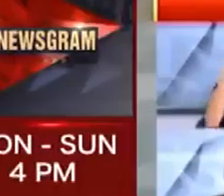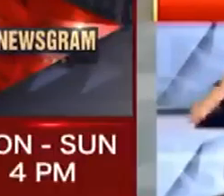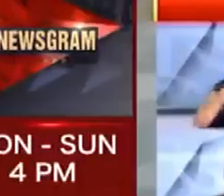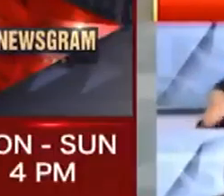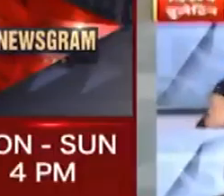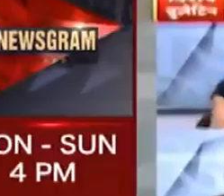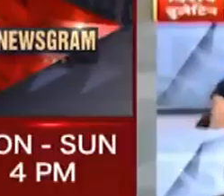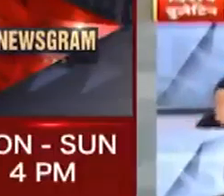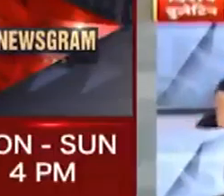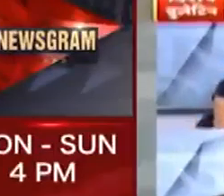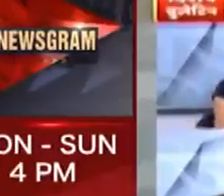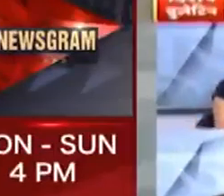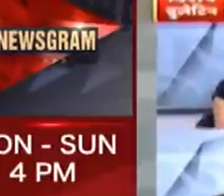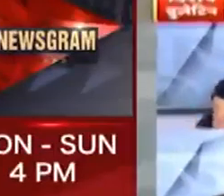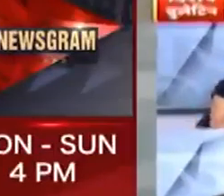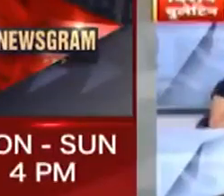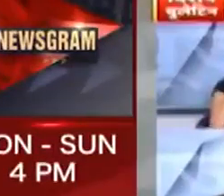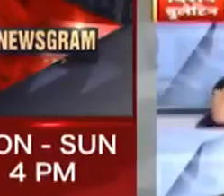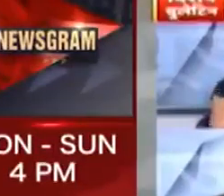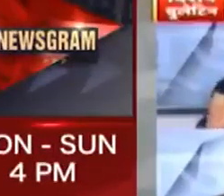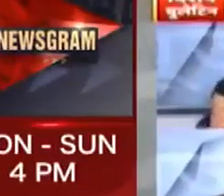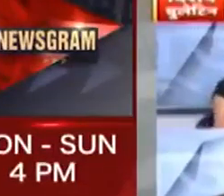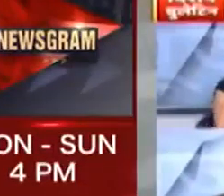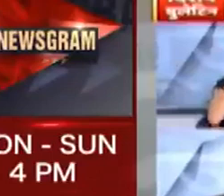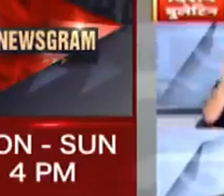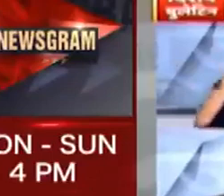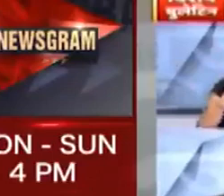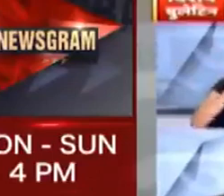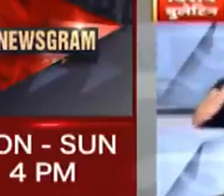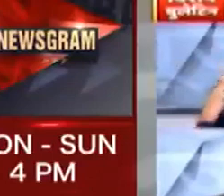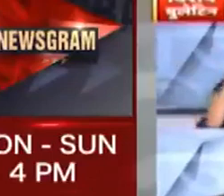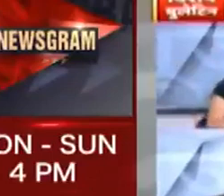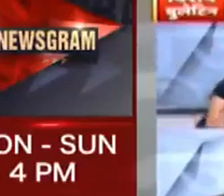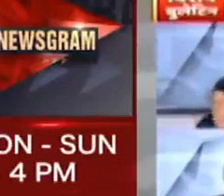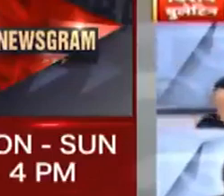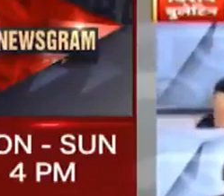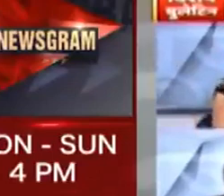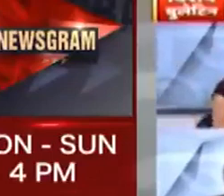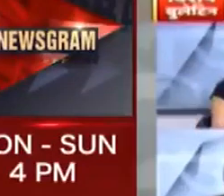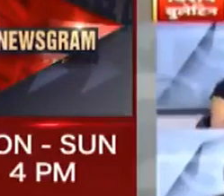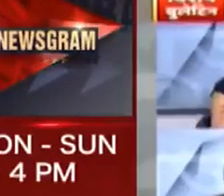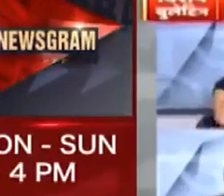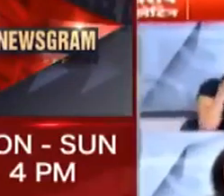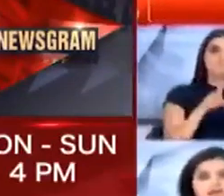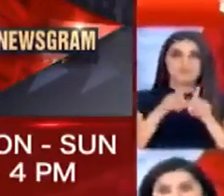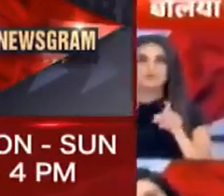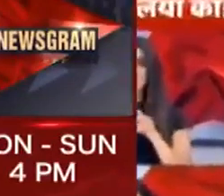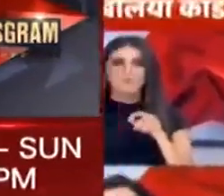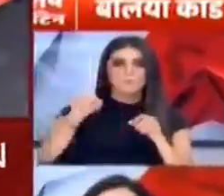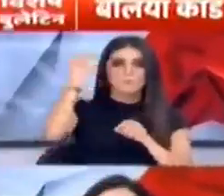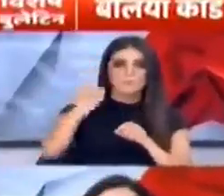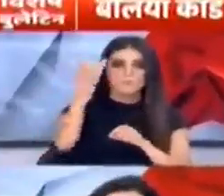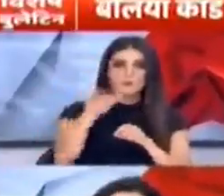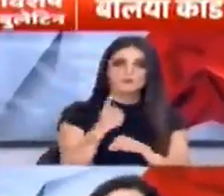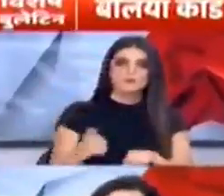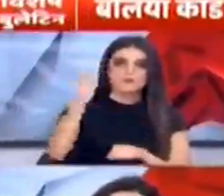से मिलकर रोने लगे। उन्होंने पीड़ित पक्ष पर एफआईआर दर्ज कराने की मांग की है। विधायक का कहना